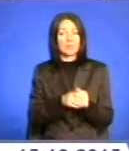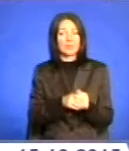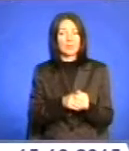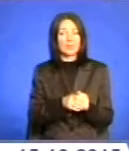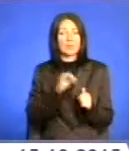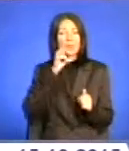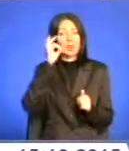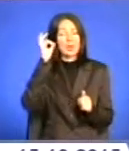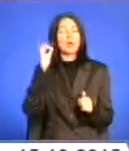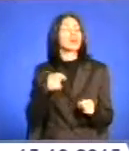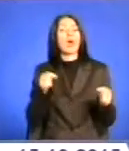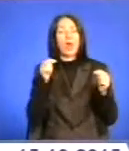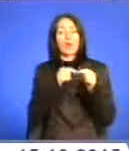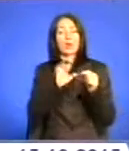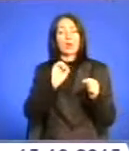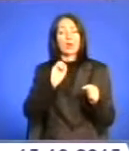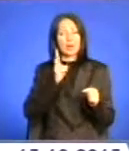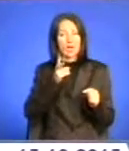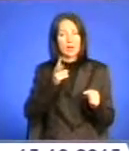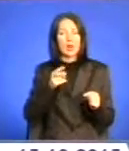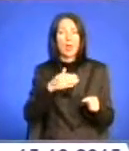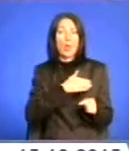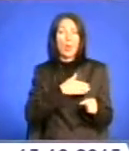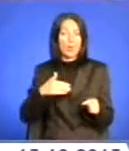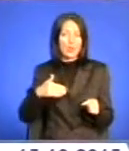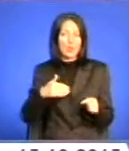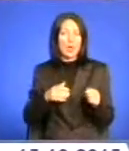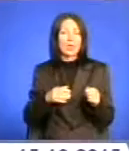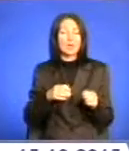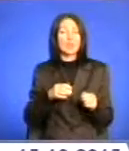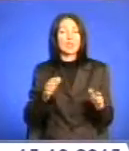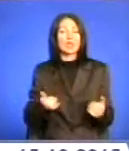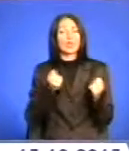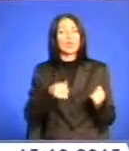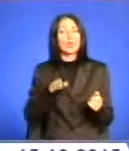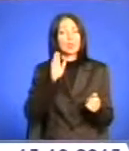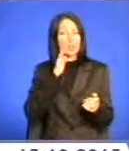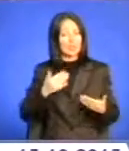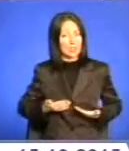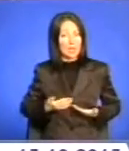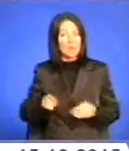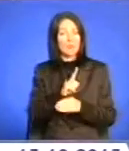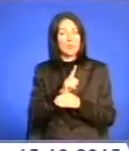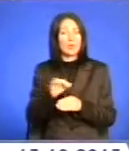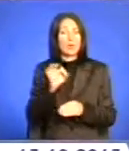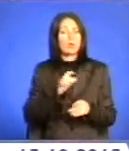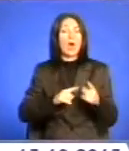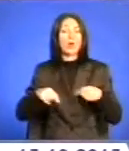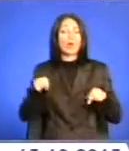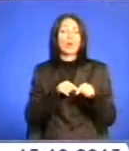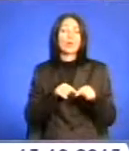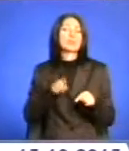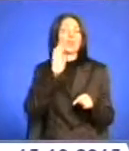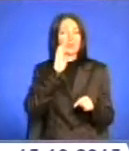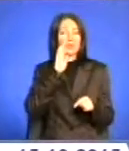Рання діагностика раку молочної залози рятує життя. Тернопільська обласна організація жінок-інвалідів «Донна» провела акцію, якою хотіла привернути увагу